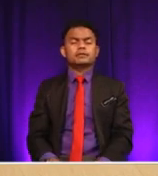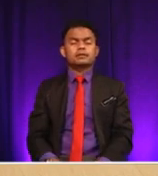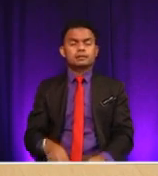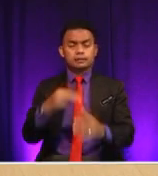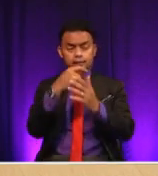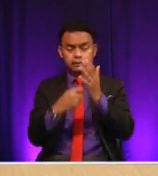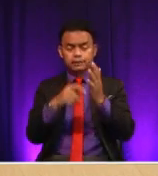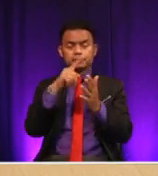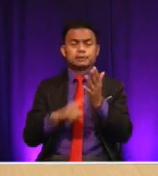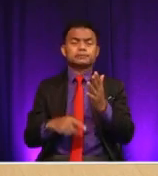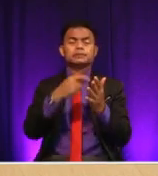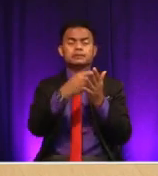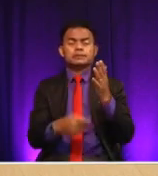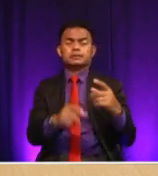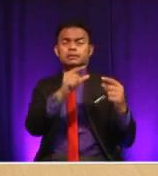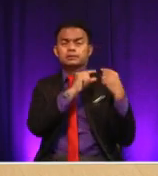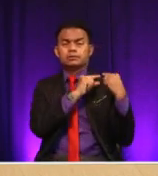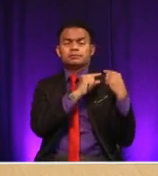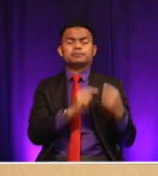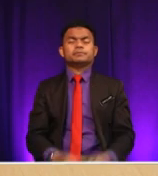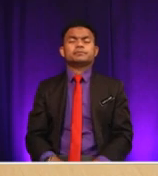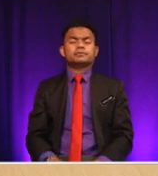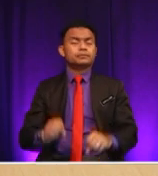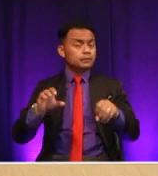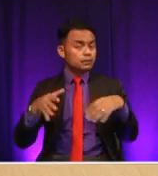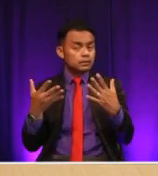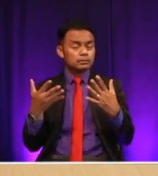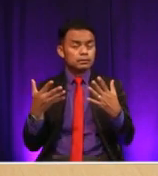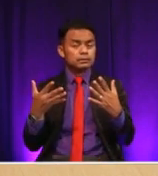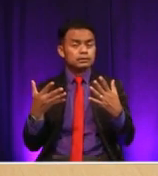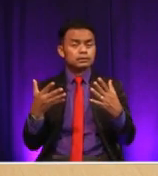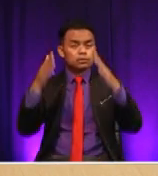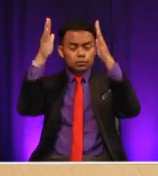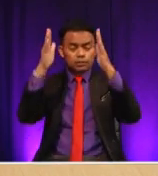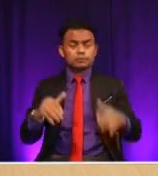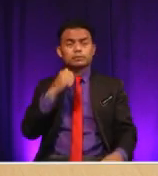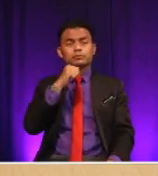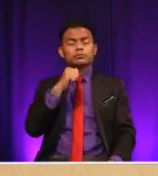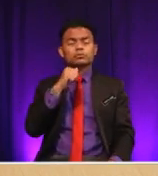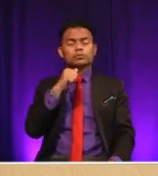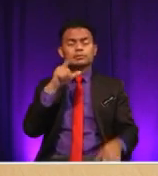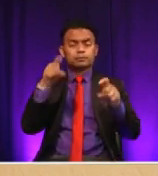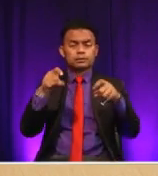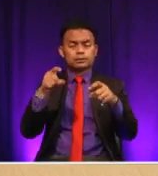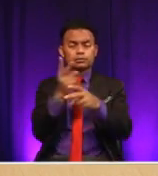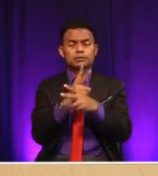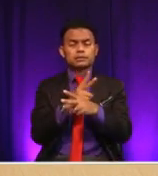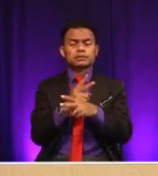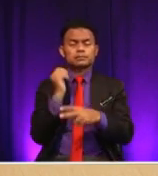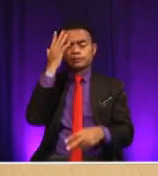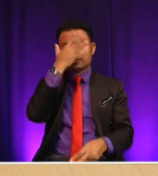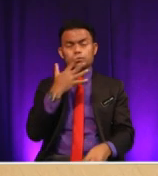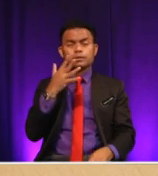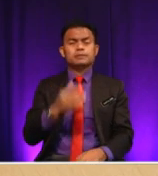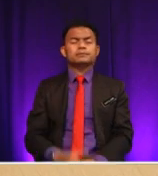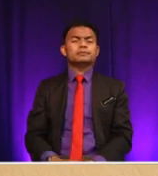jawab Bagaimana seorang perempuan itu kayak seorang wanita itu ataupun golongan wanita itu perlu menjaga Marwah bertanggung jawab menjaga Marwah